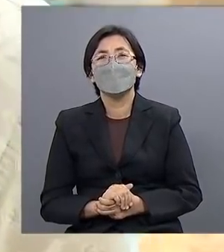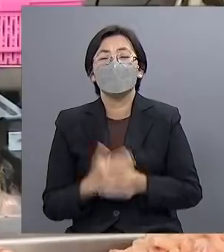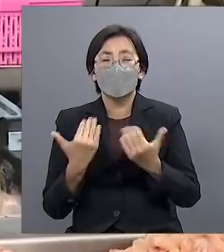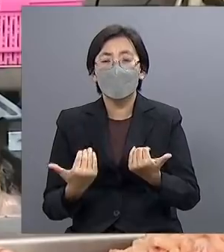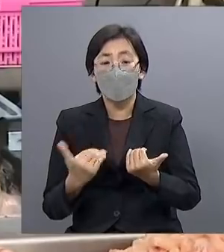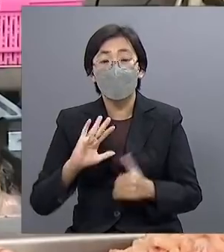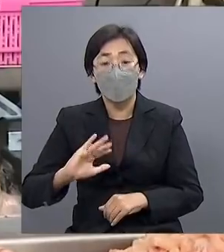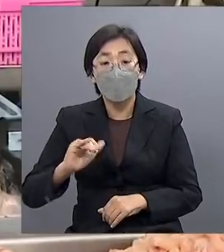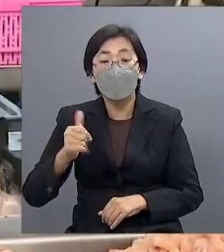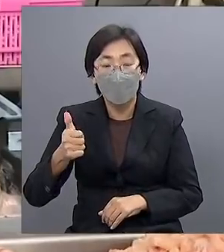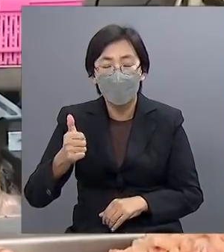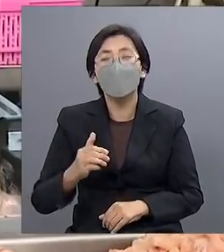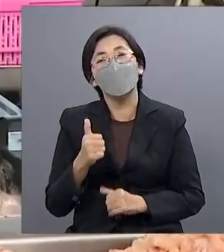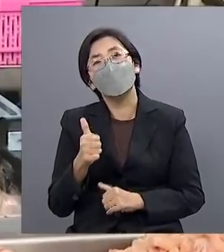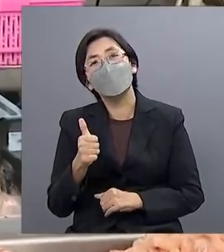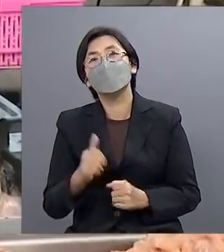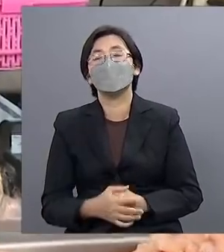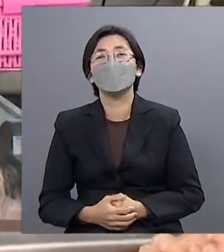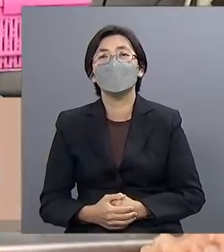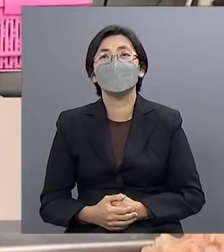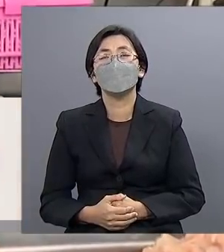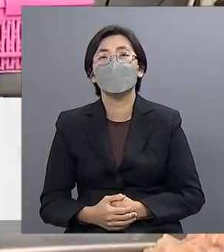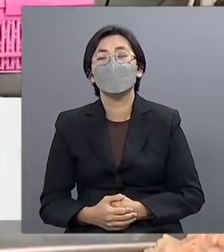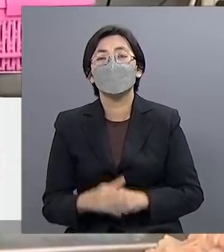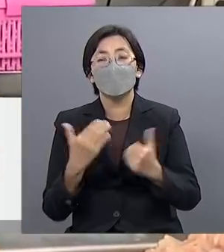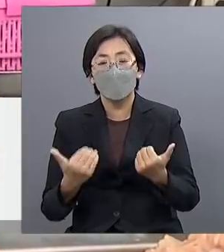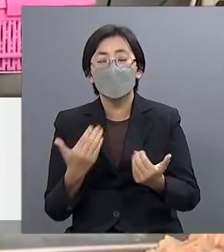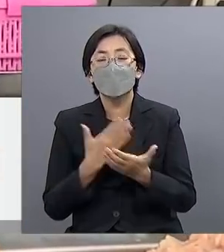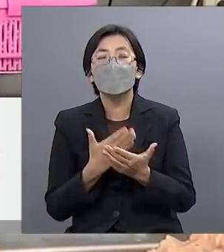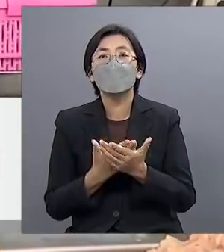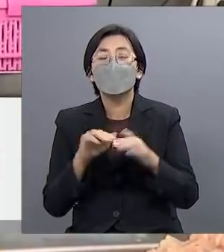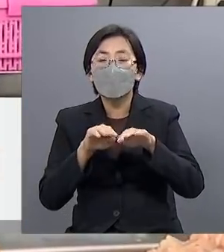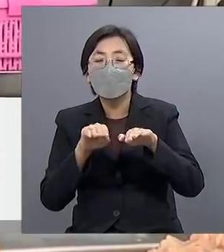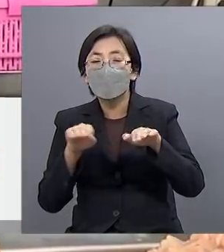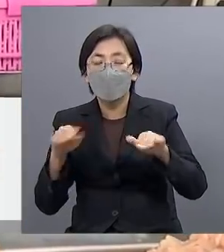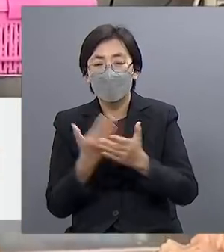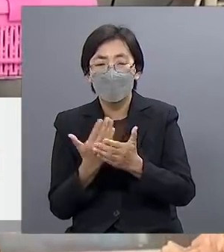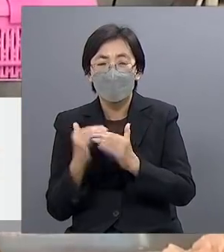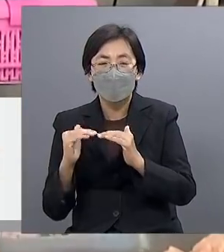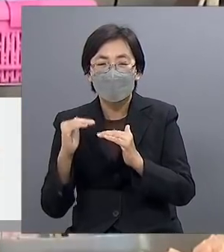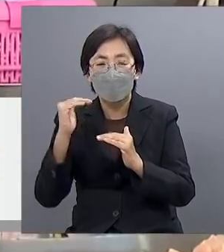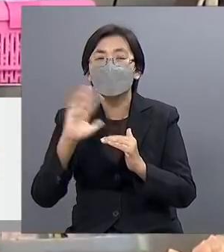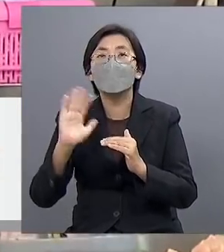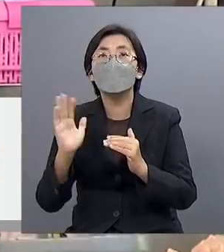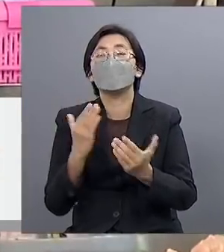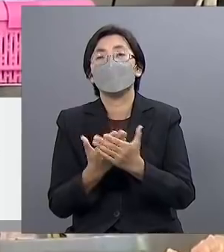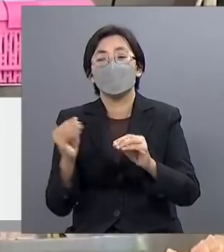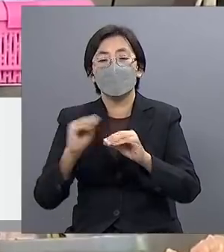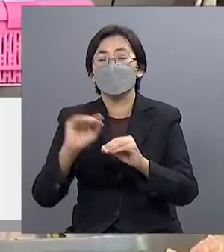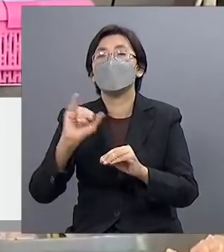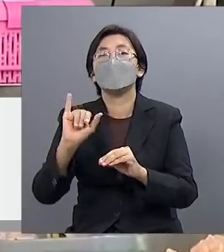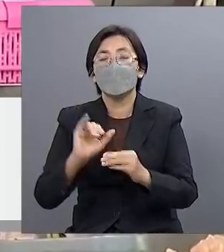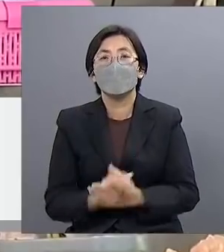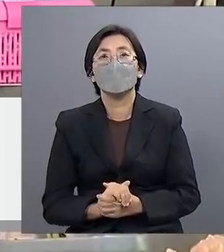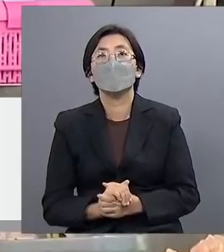ม ราคาตอนนี้จะยืนพื้นอยู่ครับยังไม่ได้ขึ้นอะไรอาทิตย์นี้ก็ยังไม่ได้ขึ้นพี่ราคาจะยืนพื้นจ